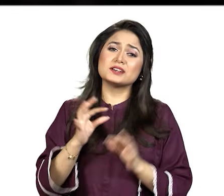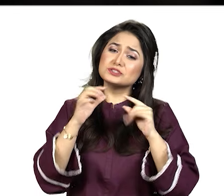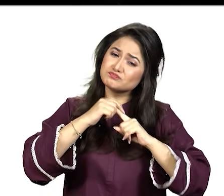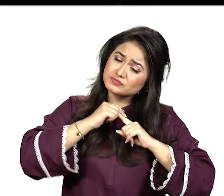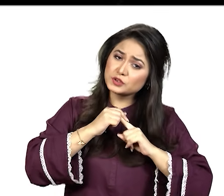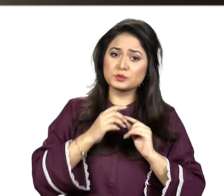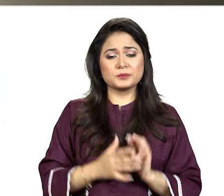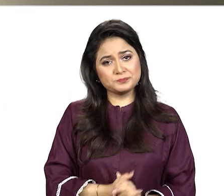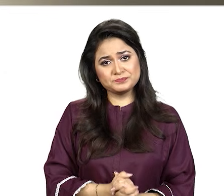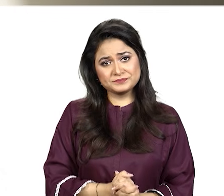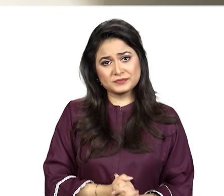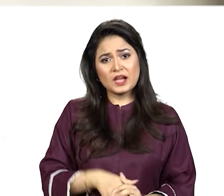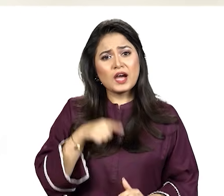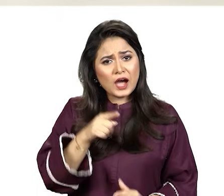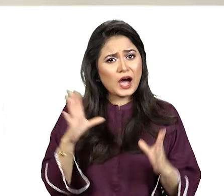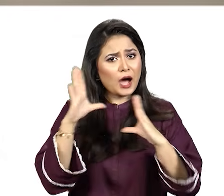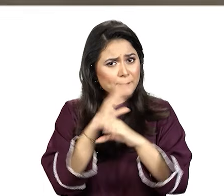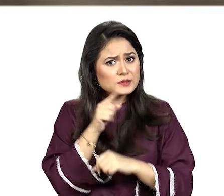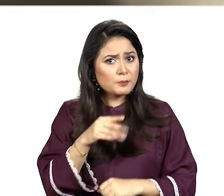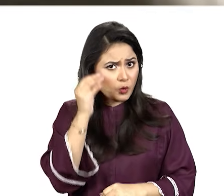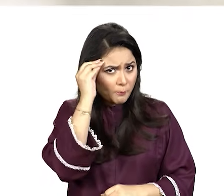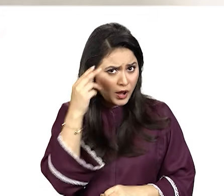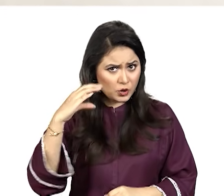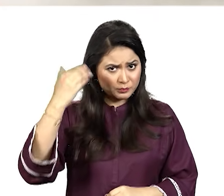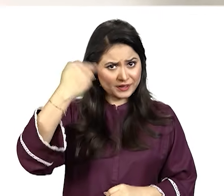رہیں۔ کیا آپ کینسر سیلز کے